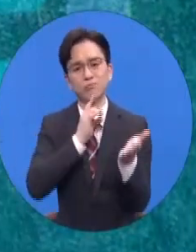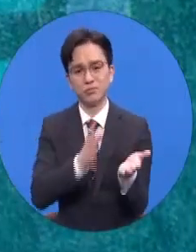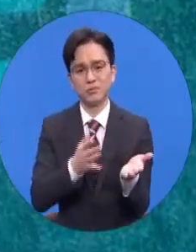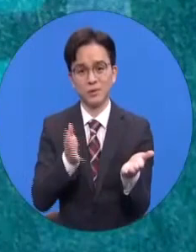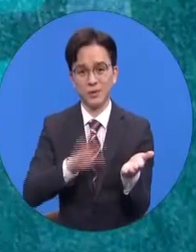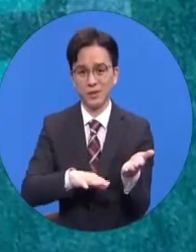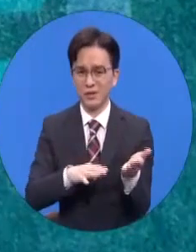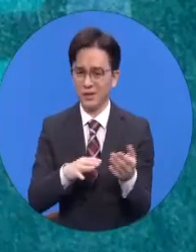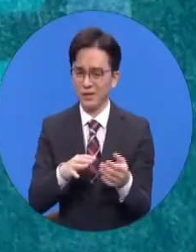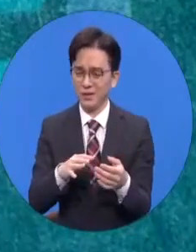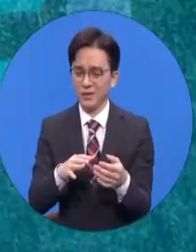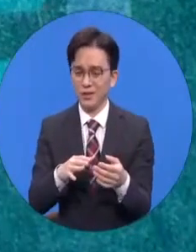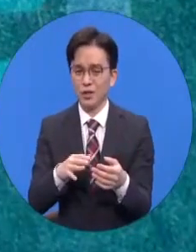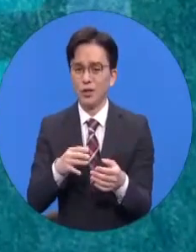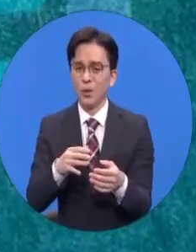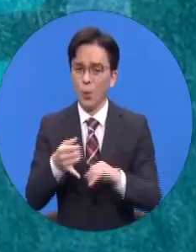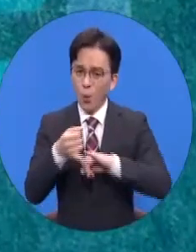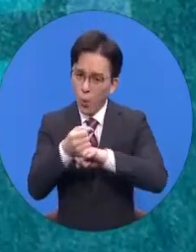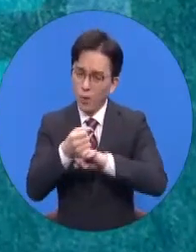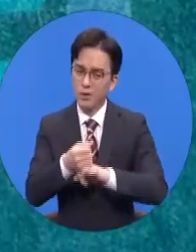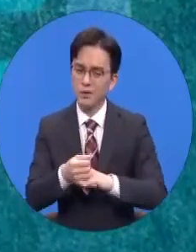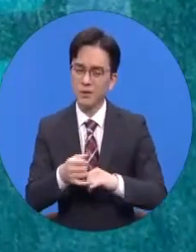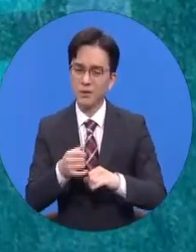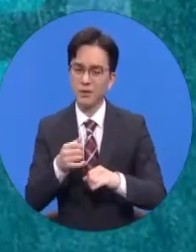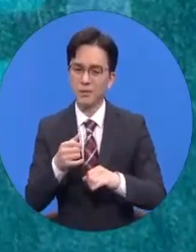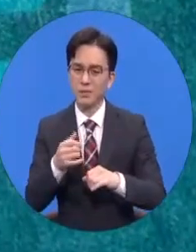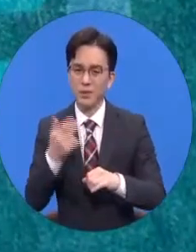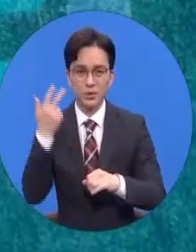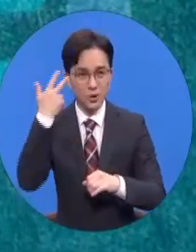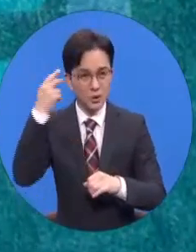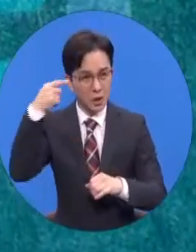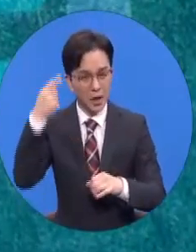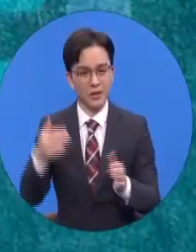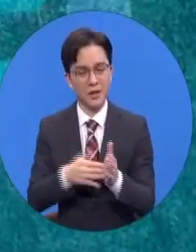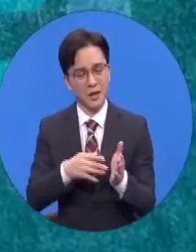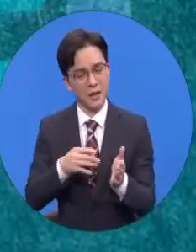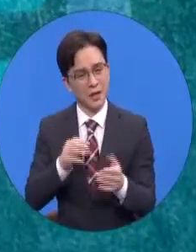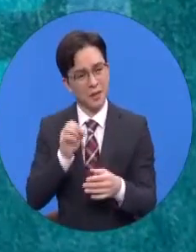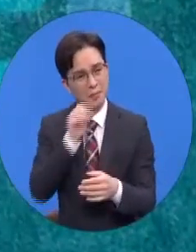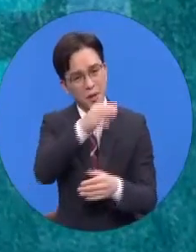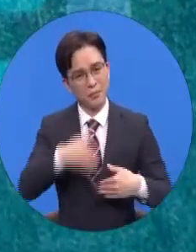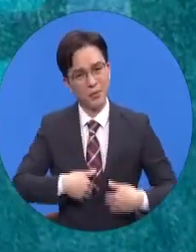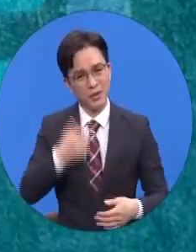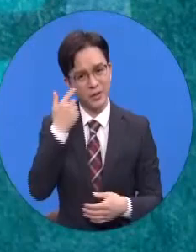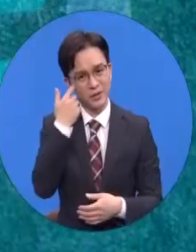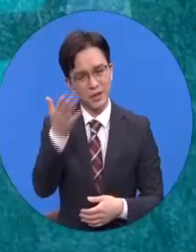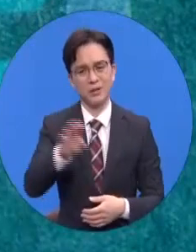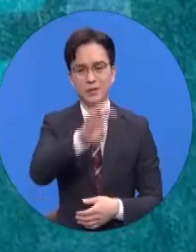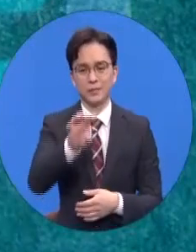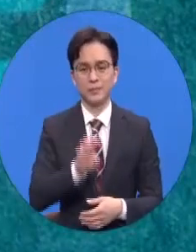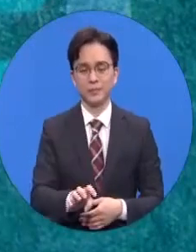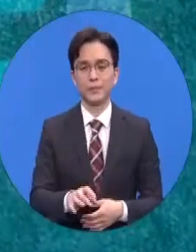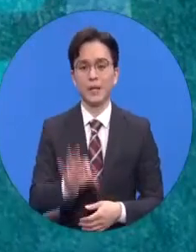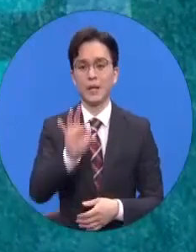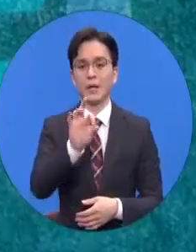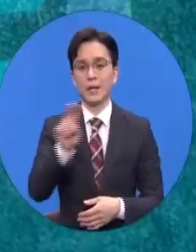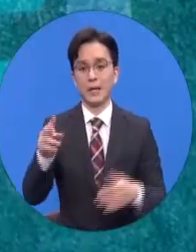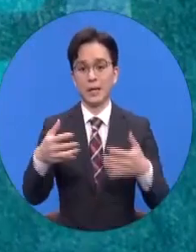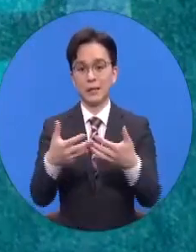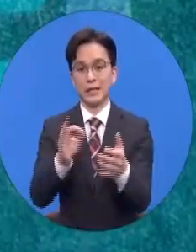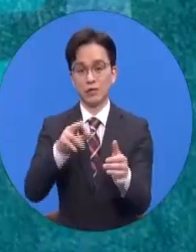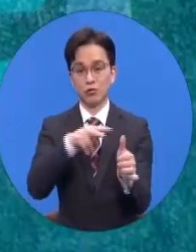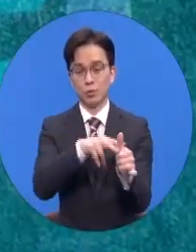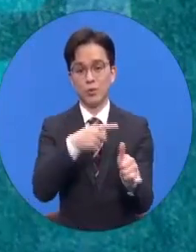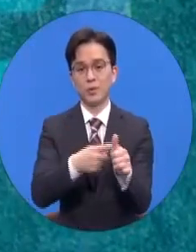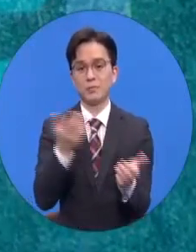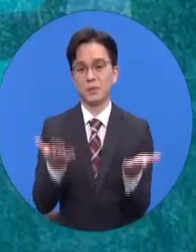하고 있는데 이재명 후보의 이런 교재 살인 경로 일해 오고 이력을 두고 야권에서는 요 연일 강한 비판의 목소리를 내고